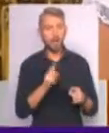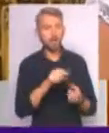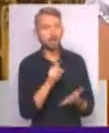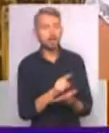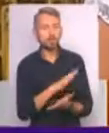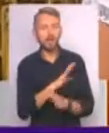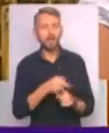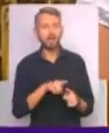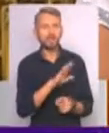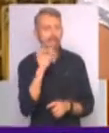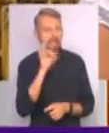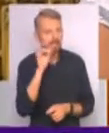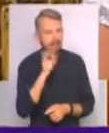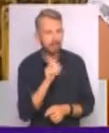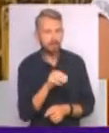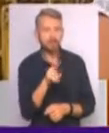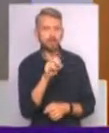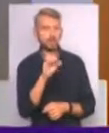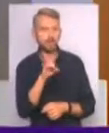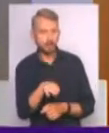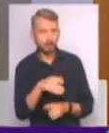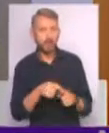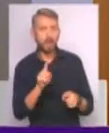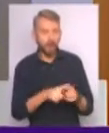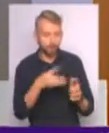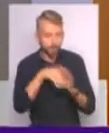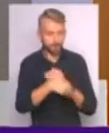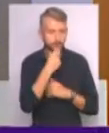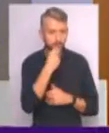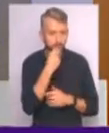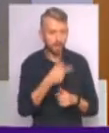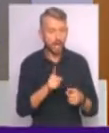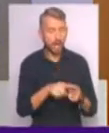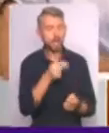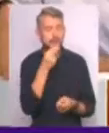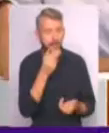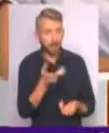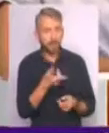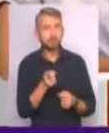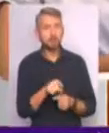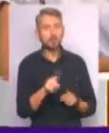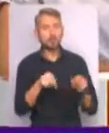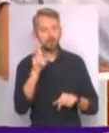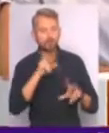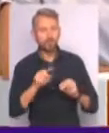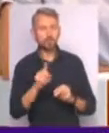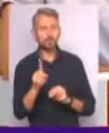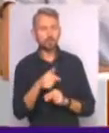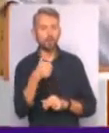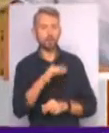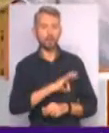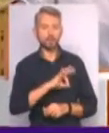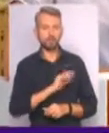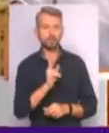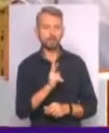не десерт, это составная це часть, їжа, это еда. Да, это еда. Причем даже считается, что хорошо их использовать